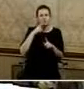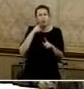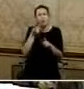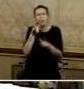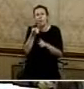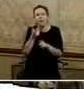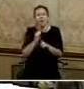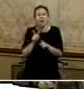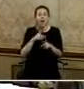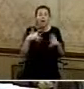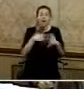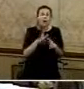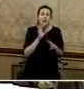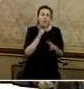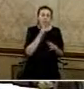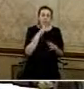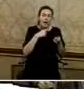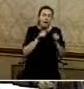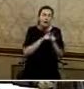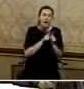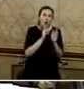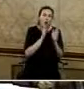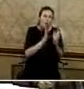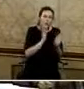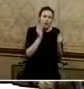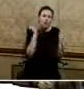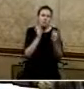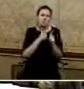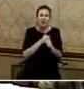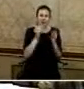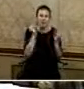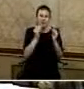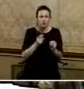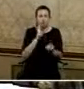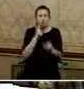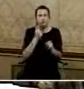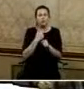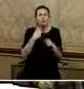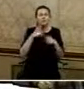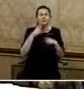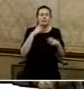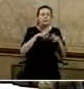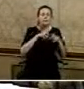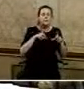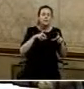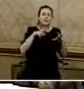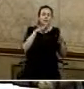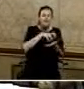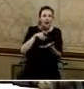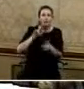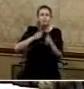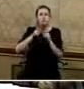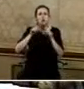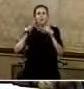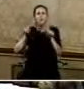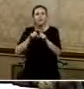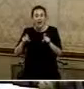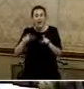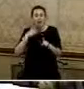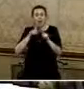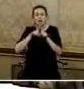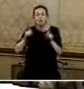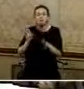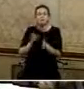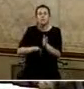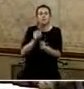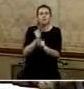Grad se nije izgrađivao sustavno, dakle, nisu se gradili kvartovi, nego su se zgradile zgrade. I kako su se zgradile te zgrade? Tako da,